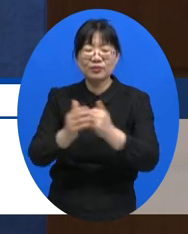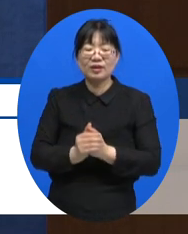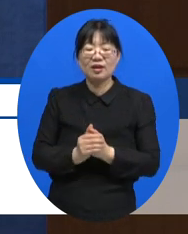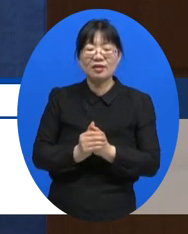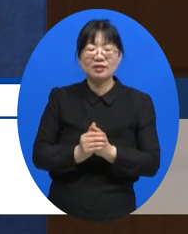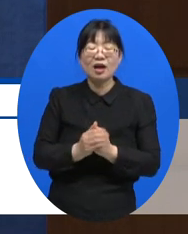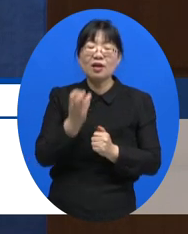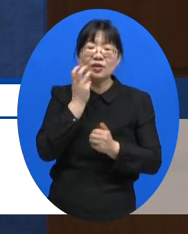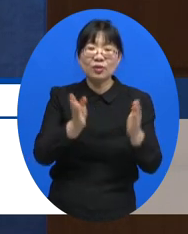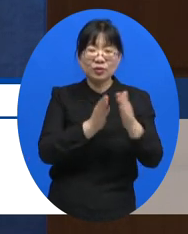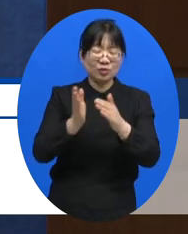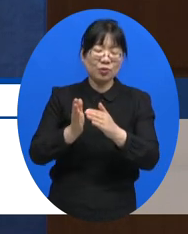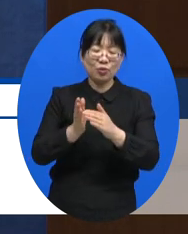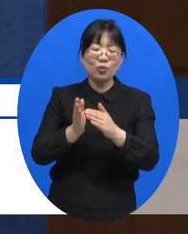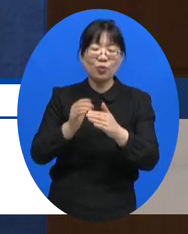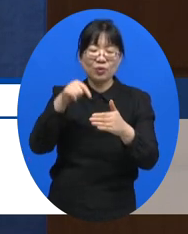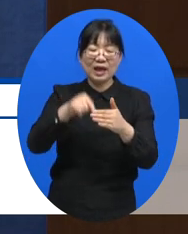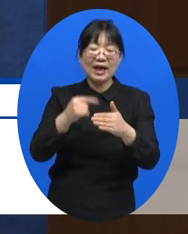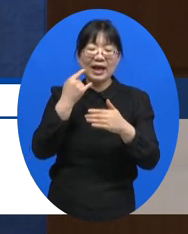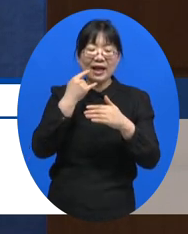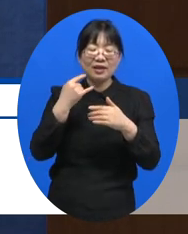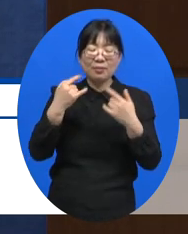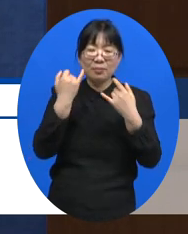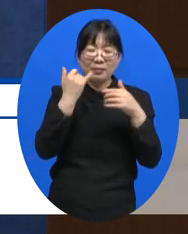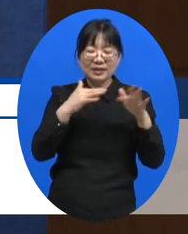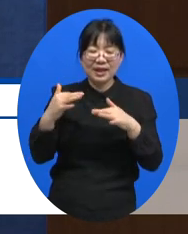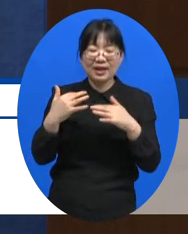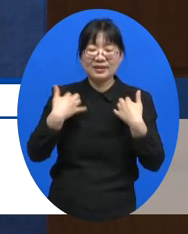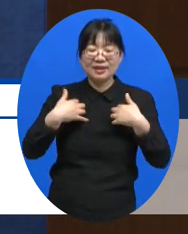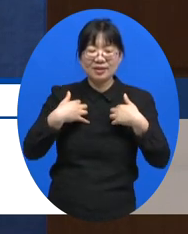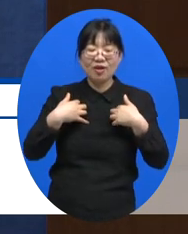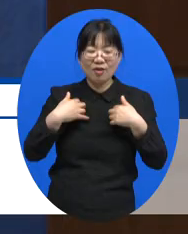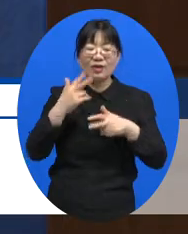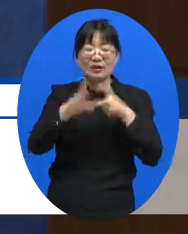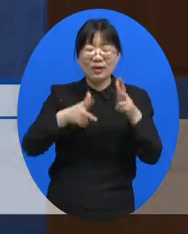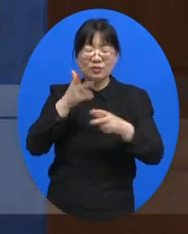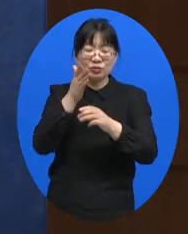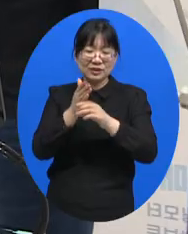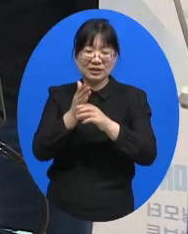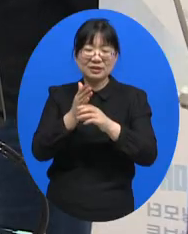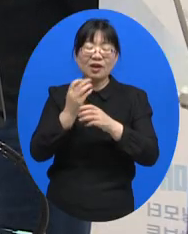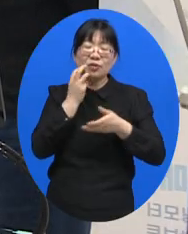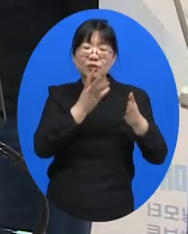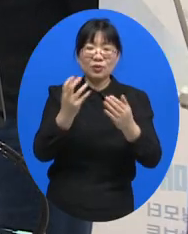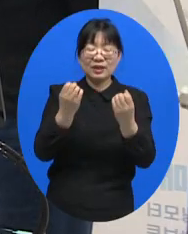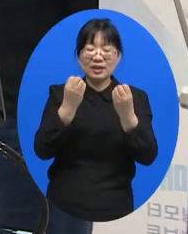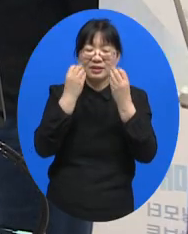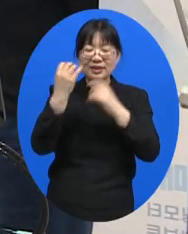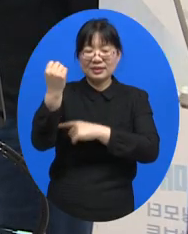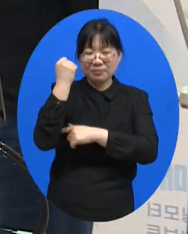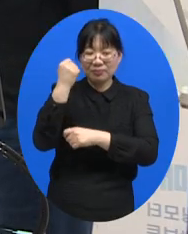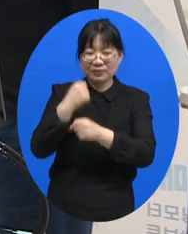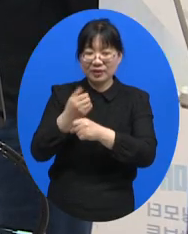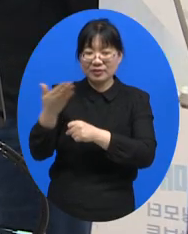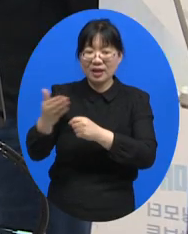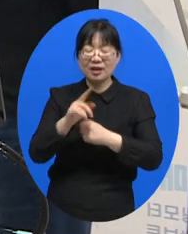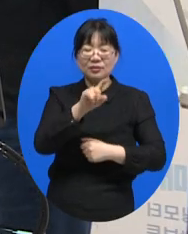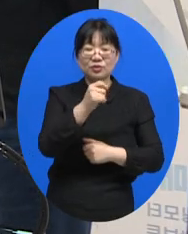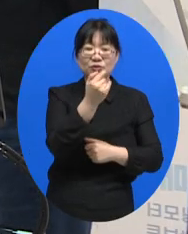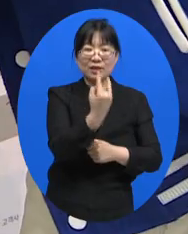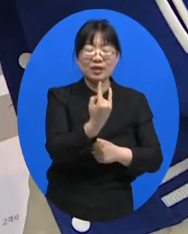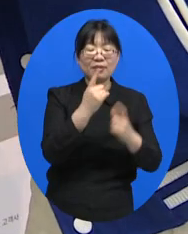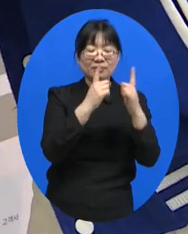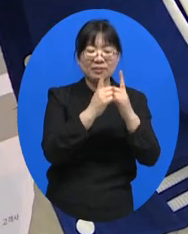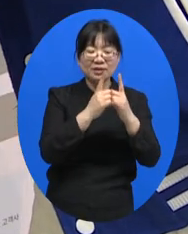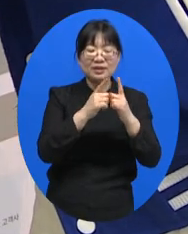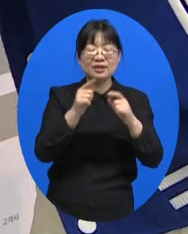산업의 중심 경기도에서 대한민국 신성장 동력을 만들겠습니다. 올해로 16회째를 맞은